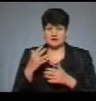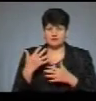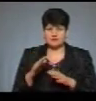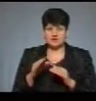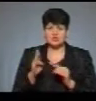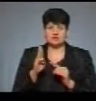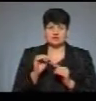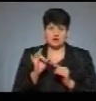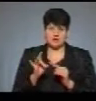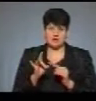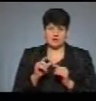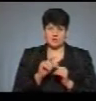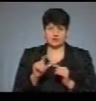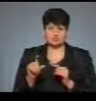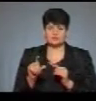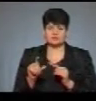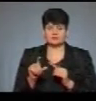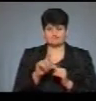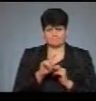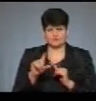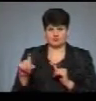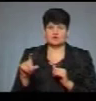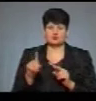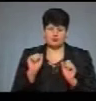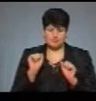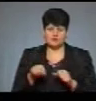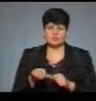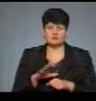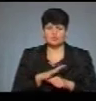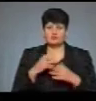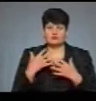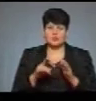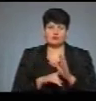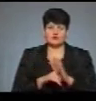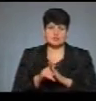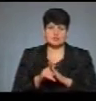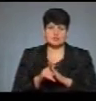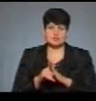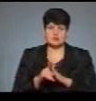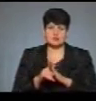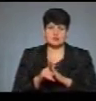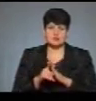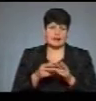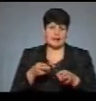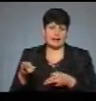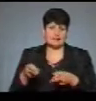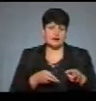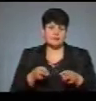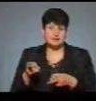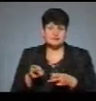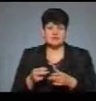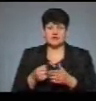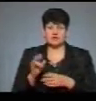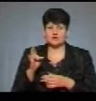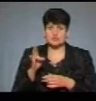шар льоду наростити такої товщини, щоб можна було вже починати кататись. І до неділі плануємо запустити гірку